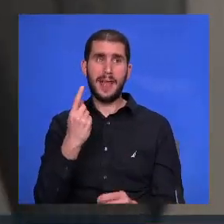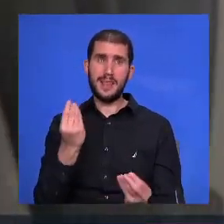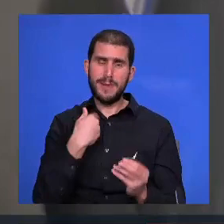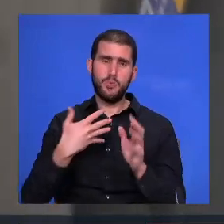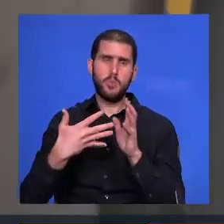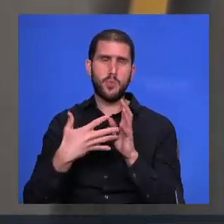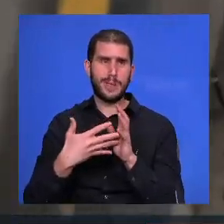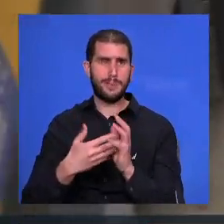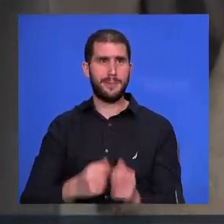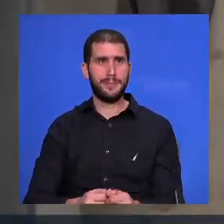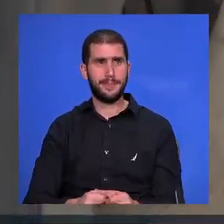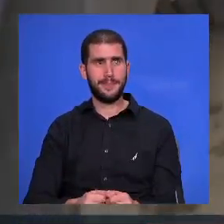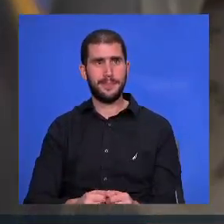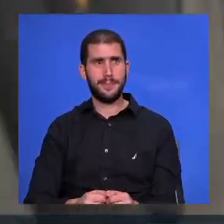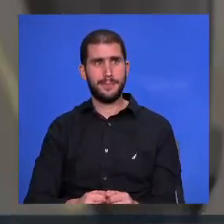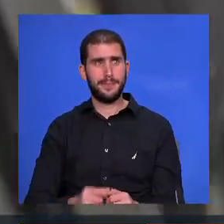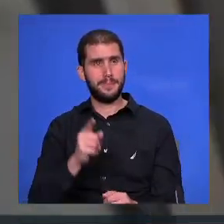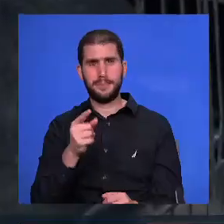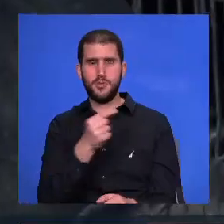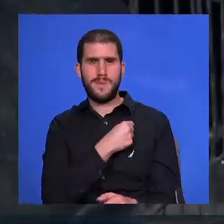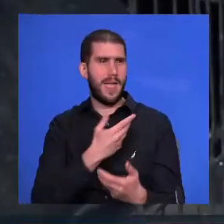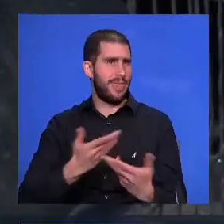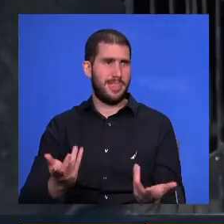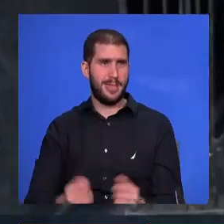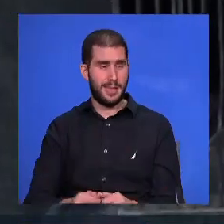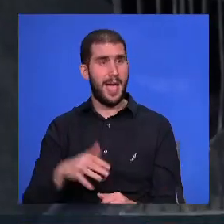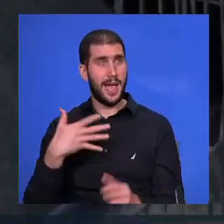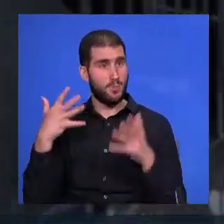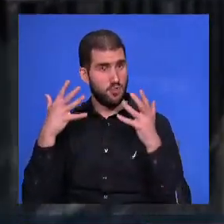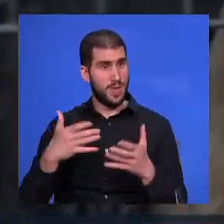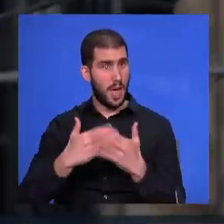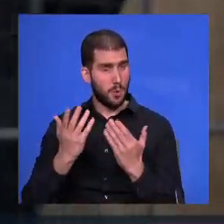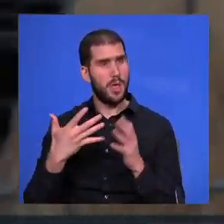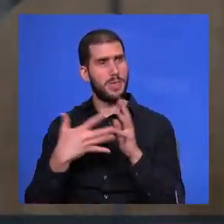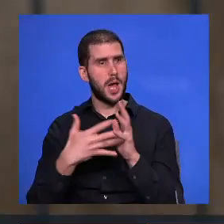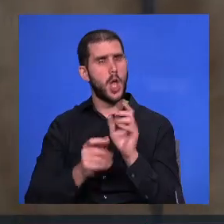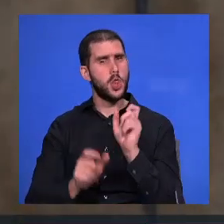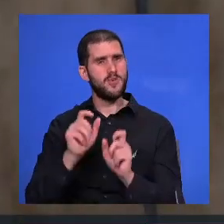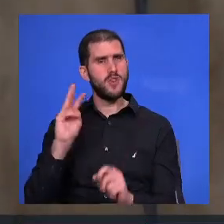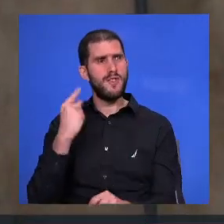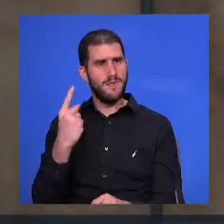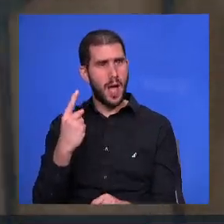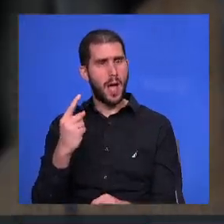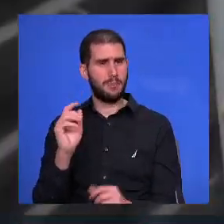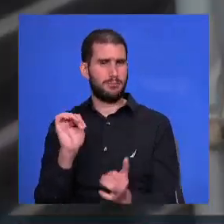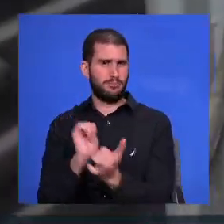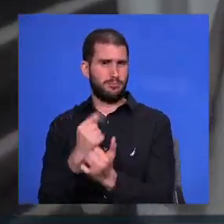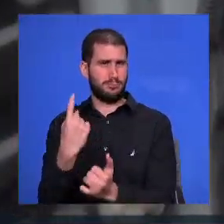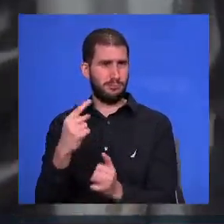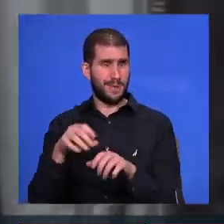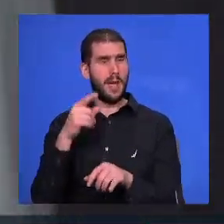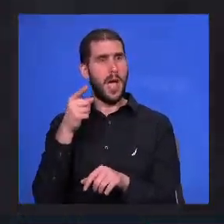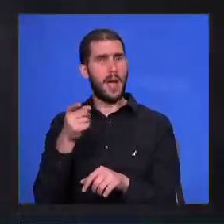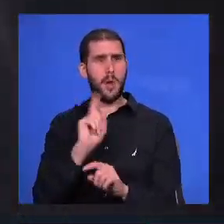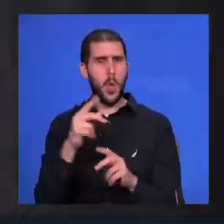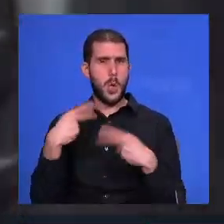זה אחד הדברים שאנחנו בודקים. לא, אין שבב. לאחר הפשיטה הבוקר נחקר תושב שפרעם אשר החזיק בכלבים, והם ככל הנראה לא